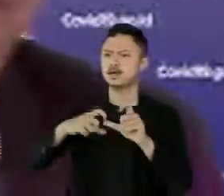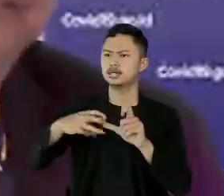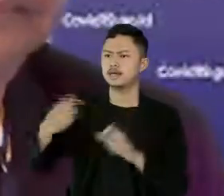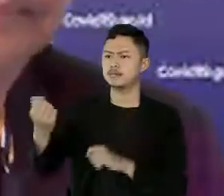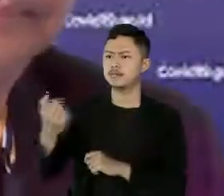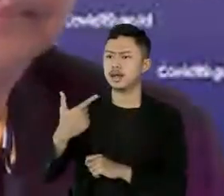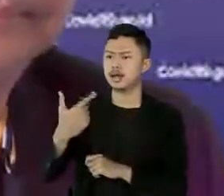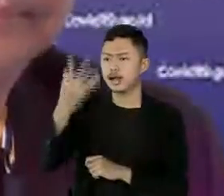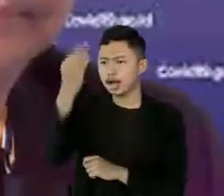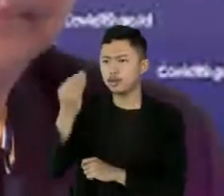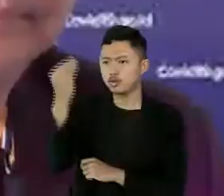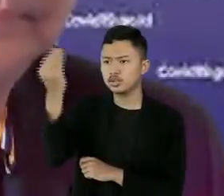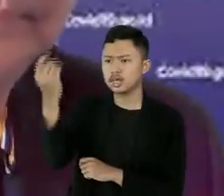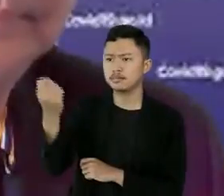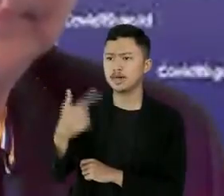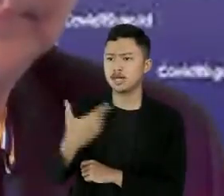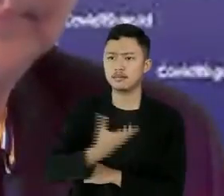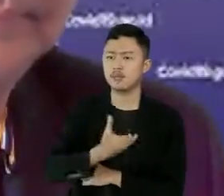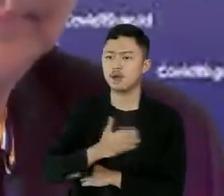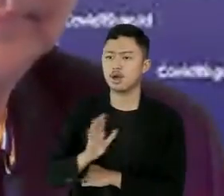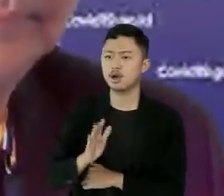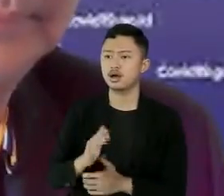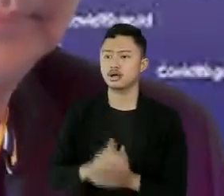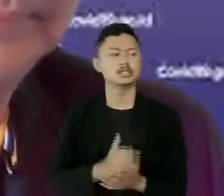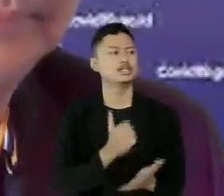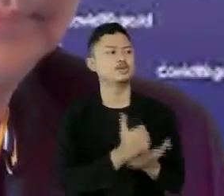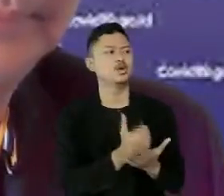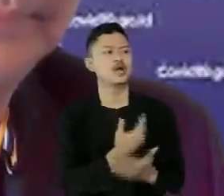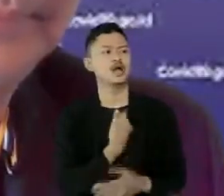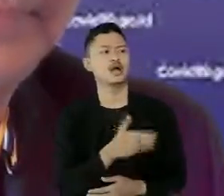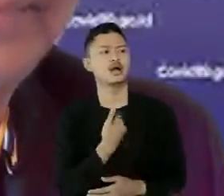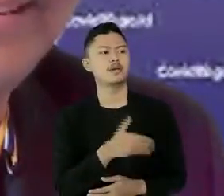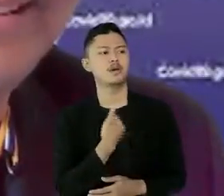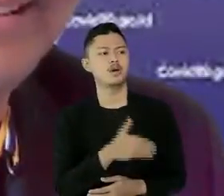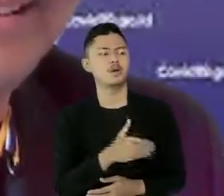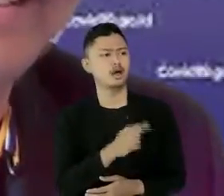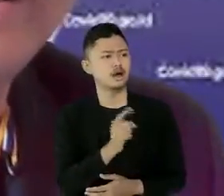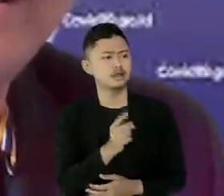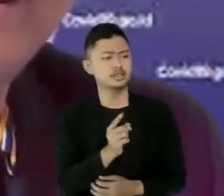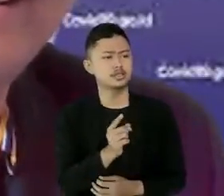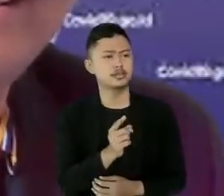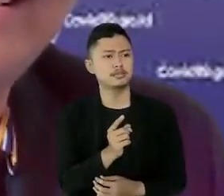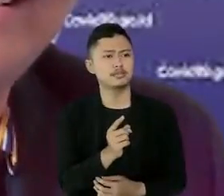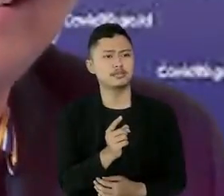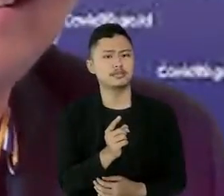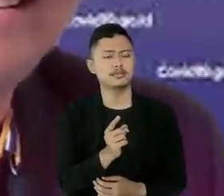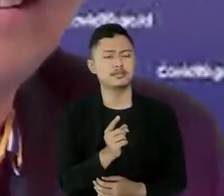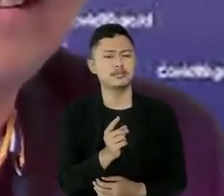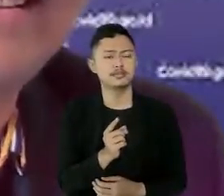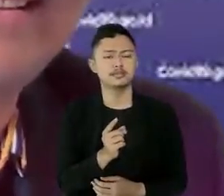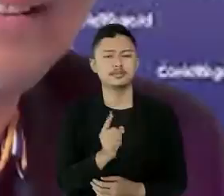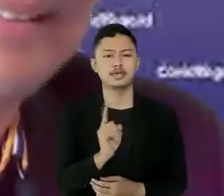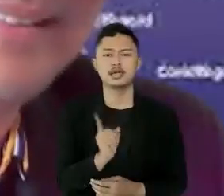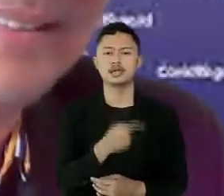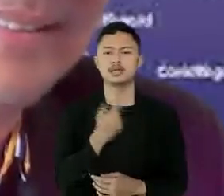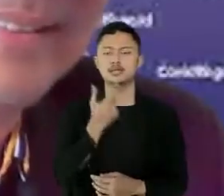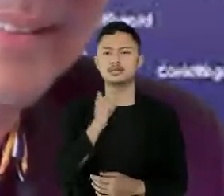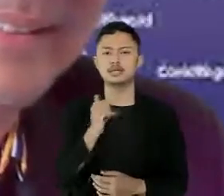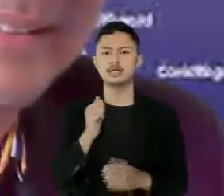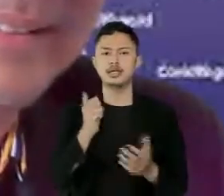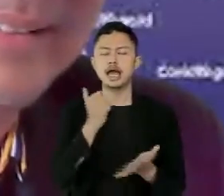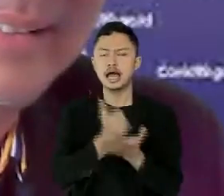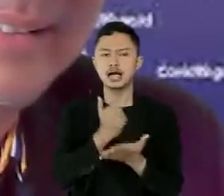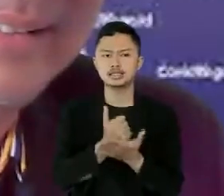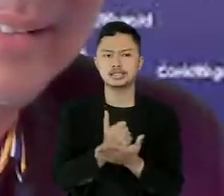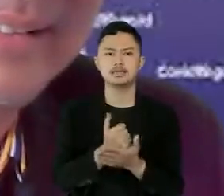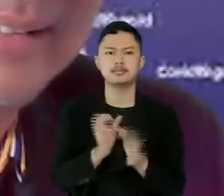disuruh bayar, desa wisata mau nggak? Ya pasti nggak mau Pak, karena ya kita konkret